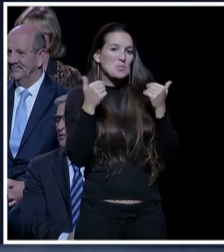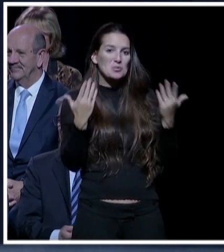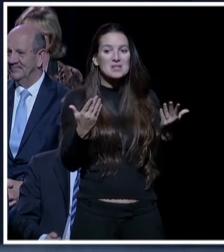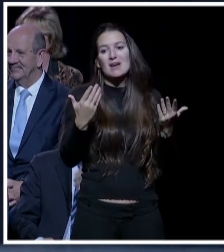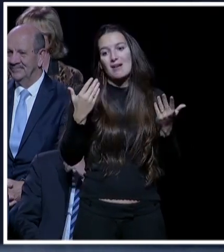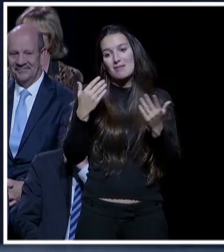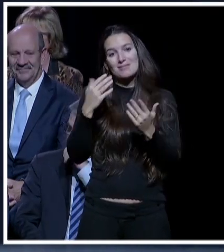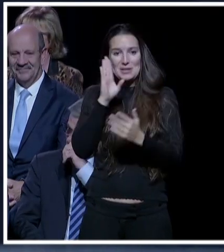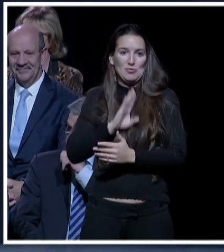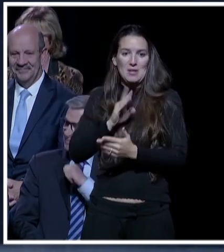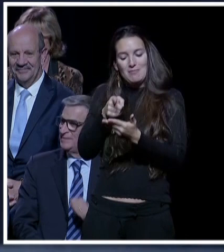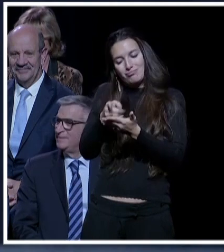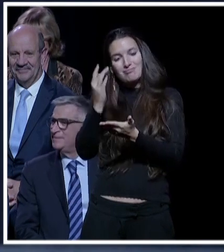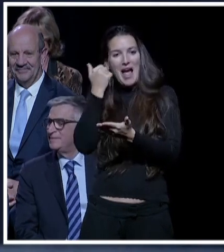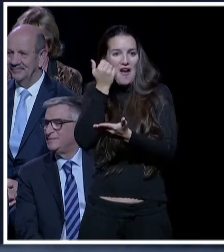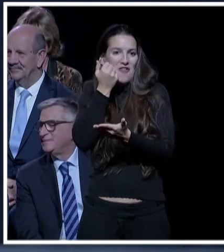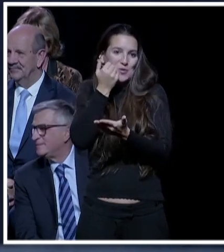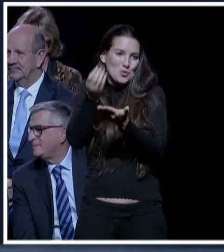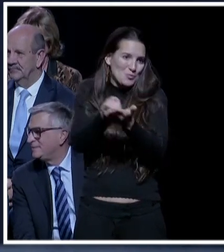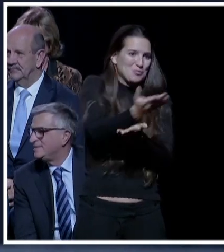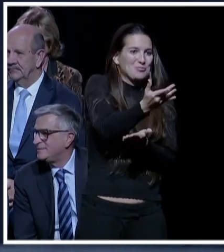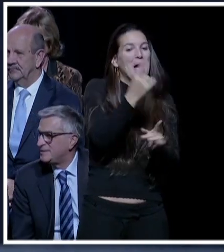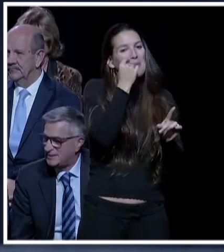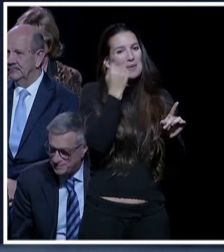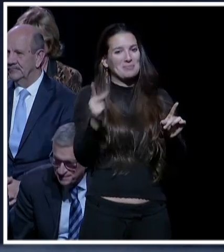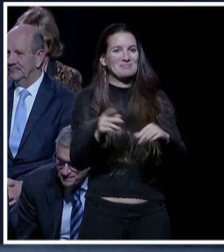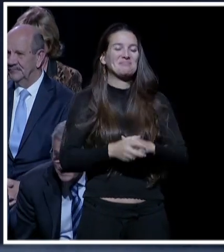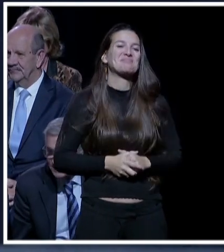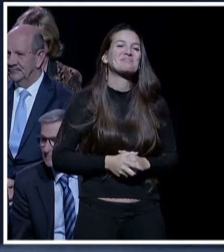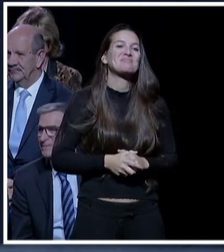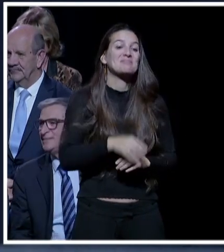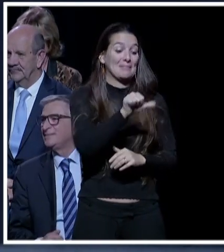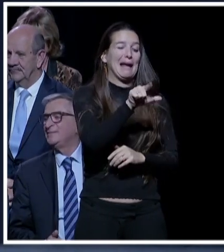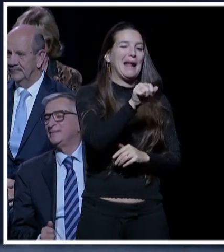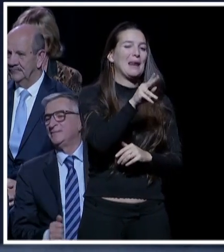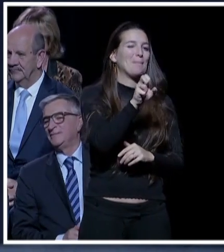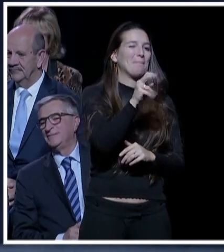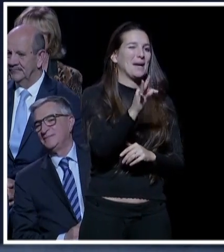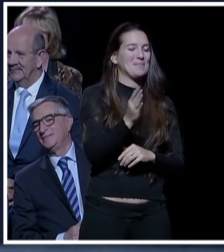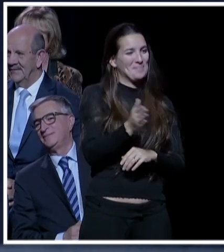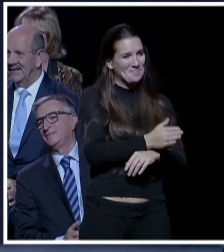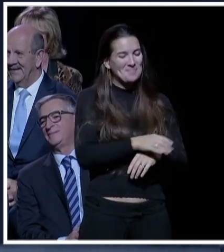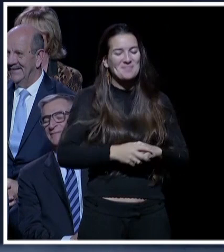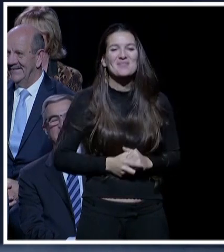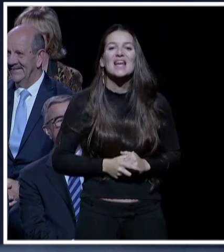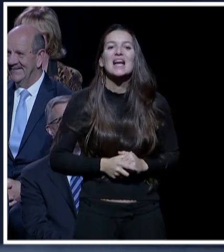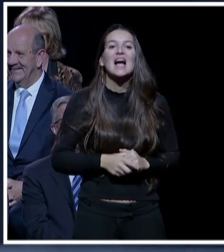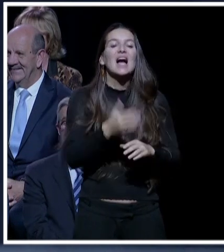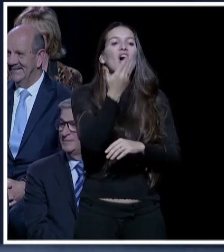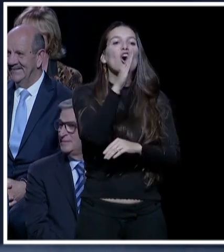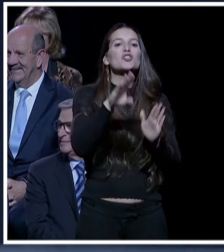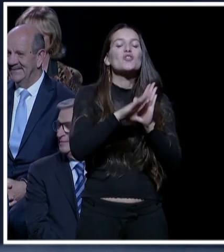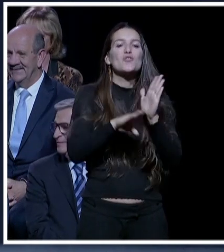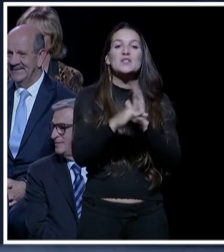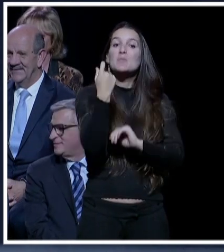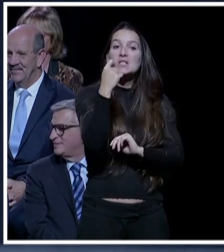demander de transmettre toute mon affection et toutes mes amitiés à son père, à Albert. Voilà. Ensuite, un autre vice-président